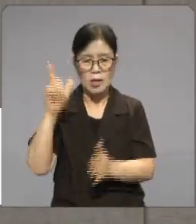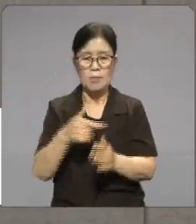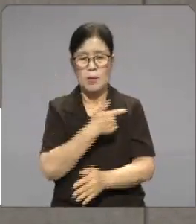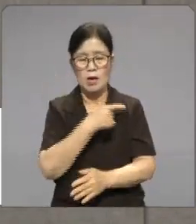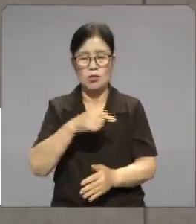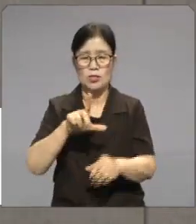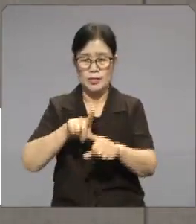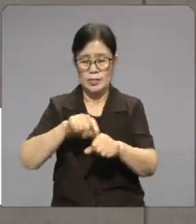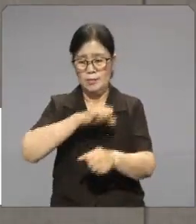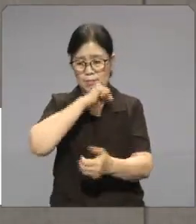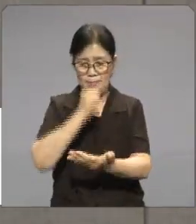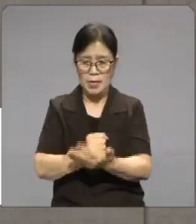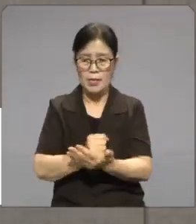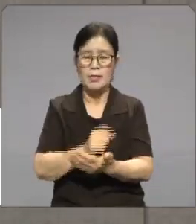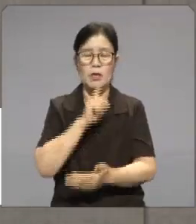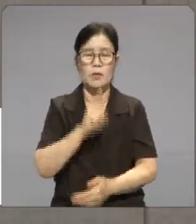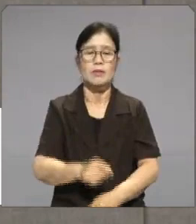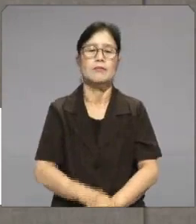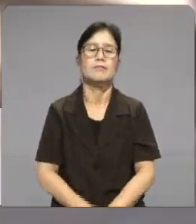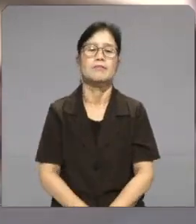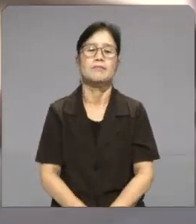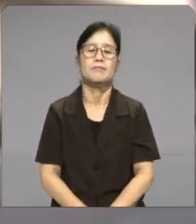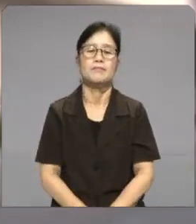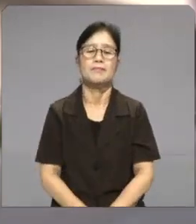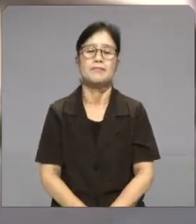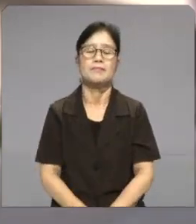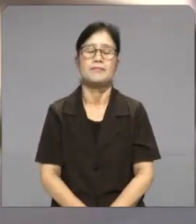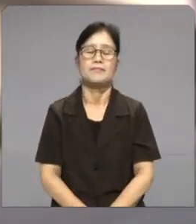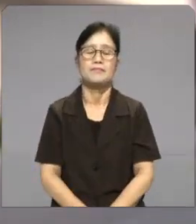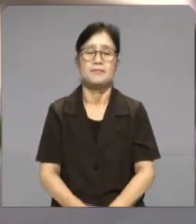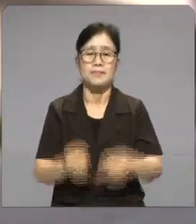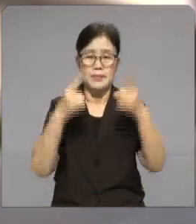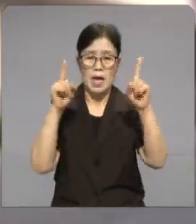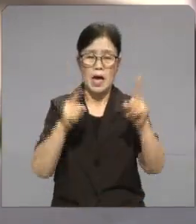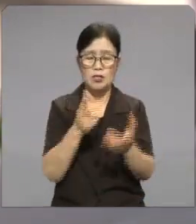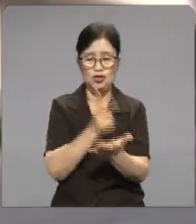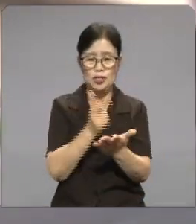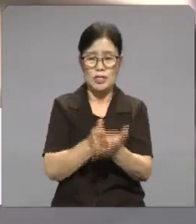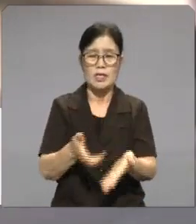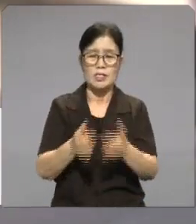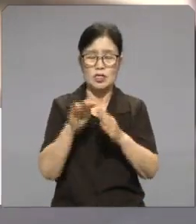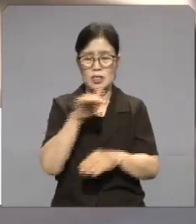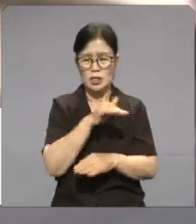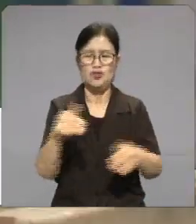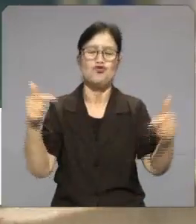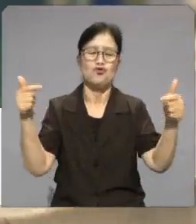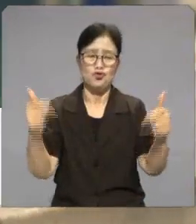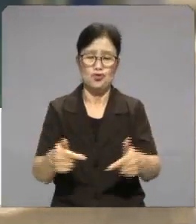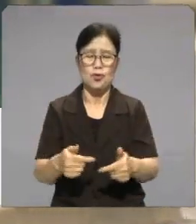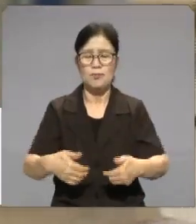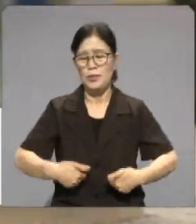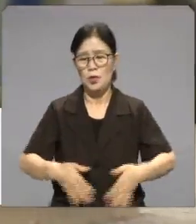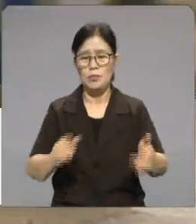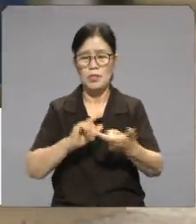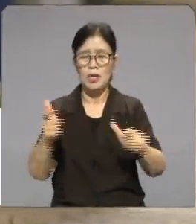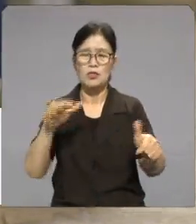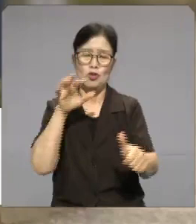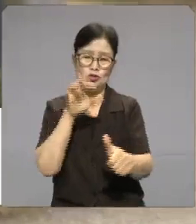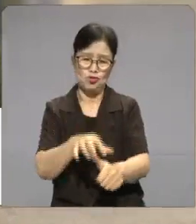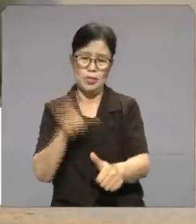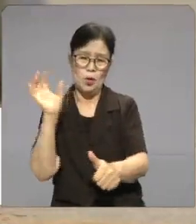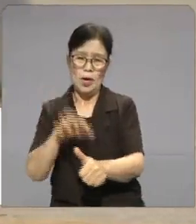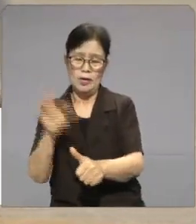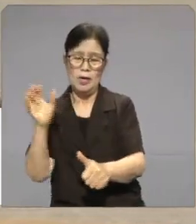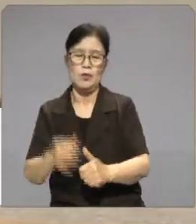매우 시의적절하다고 봅니다. 대학 주차장 설치 기준을 낮추는 등 불필요한 각종 규제도